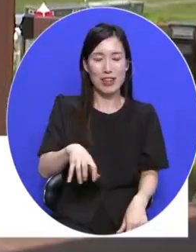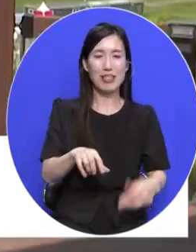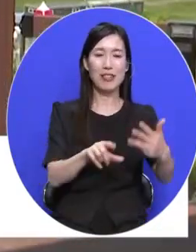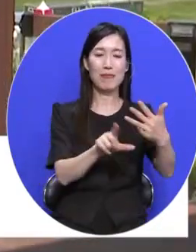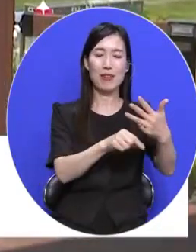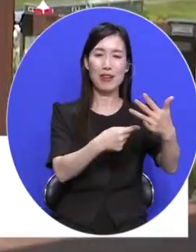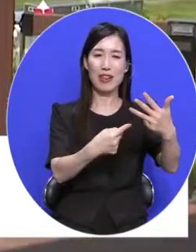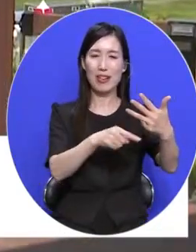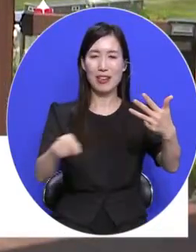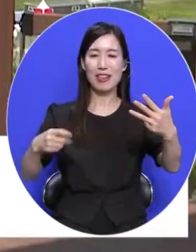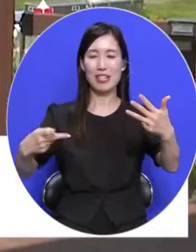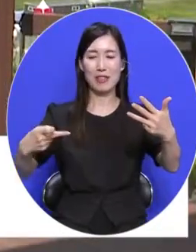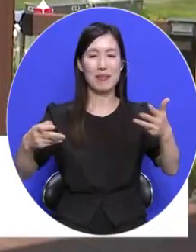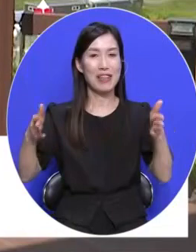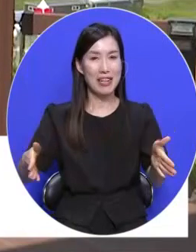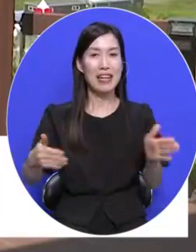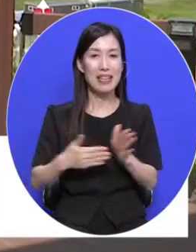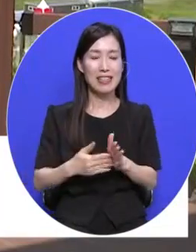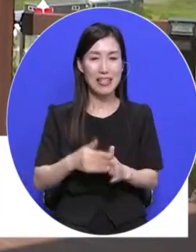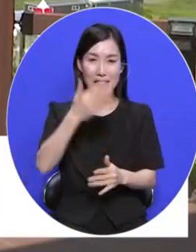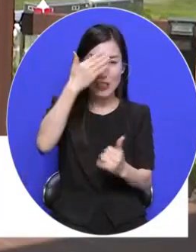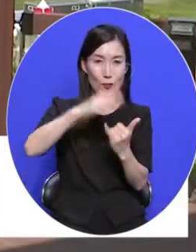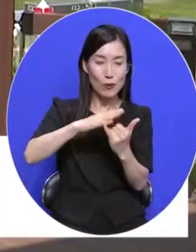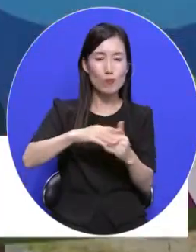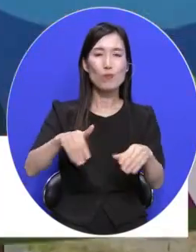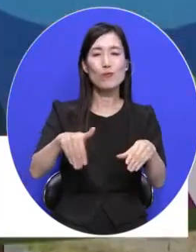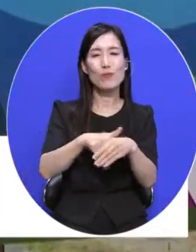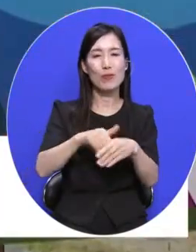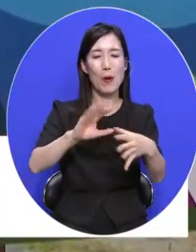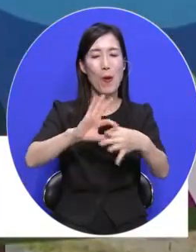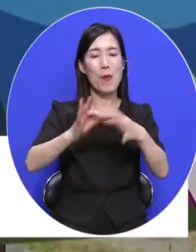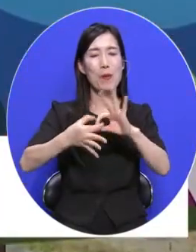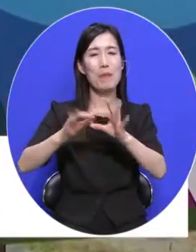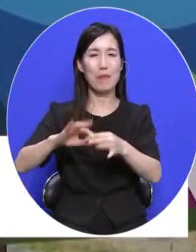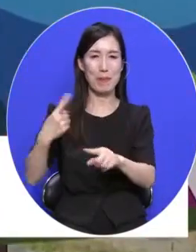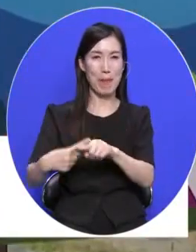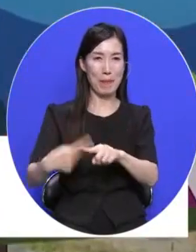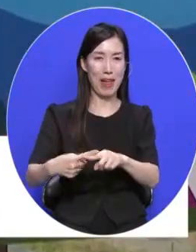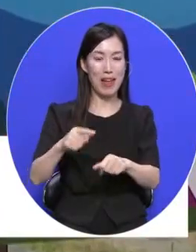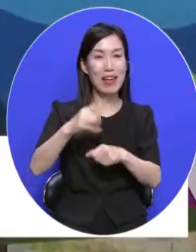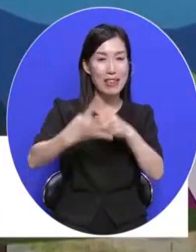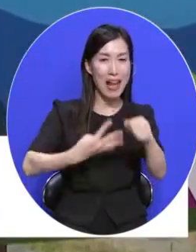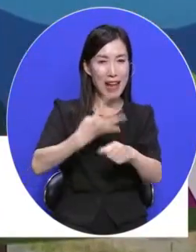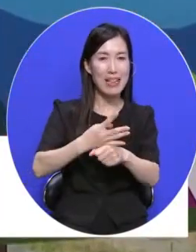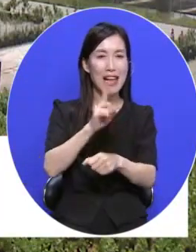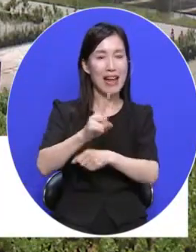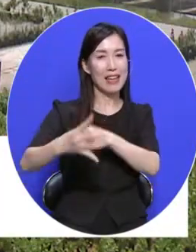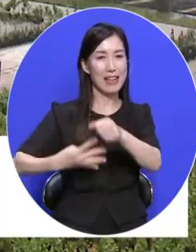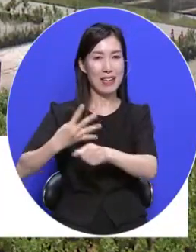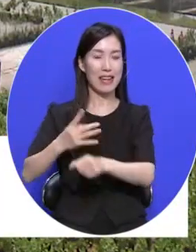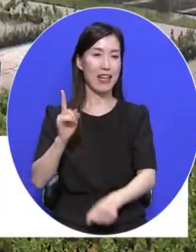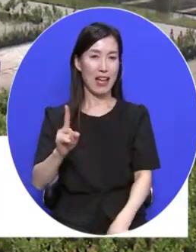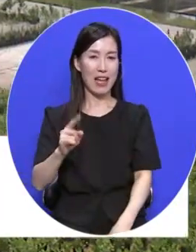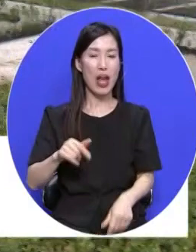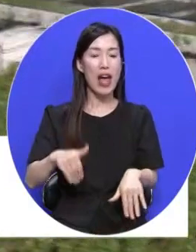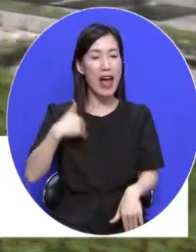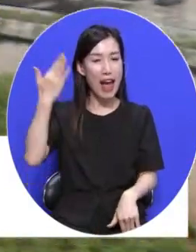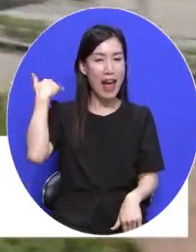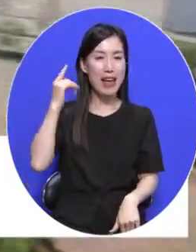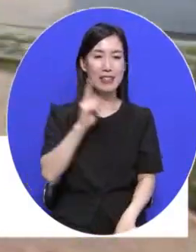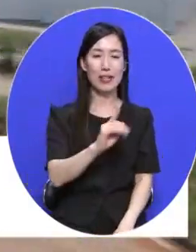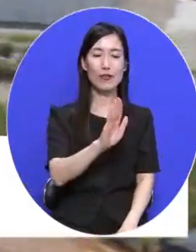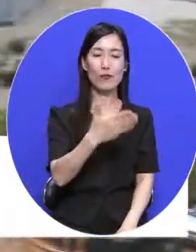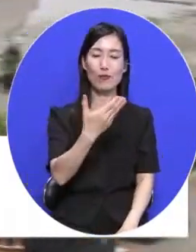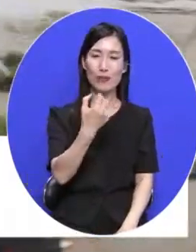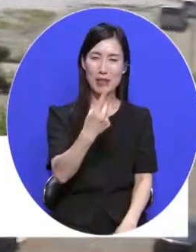12일까지 열립니다. 청소년들의 문화 올림픽으로 불리는 세계 잼버리는 4년마다 개최되는데 우리나라에서 열리는